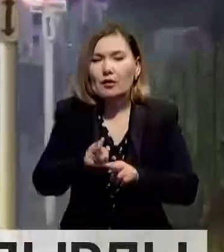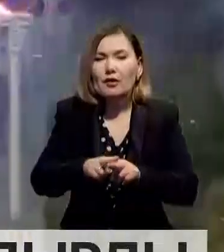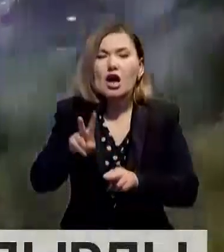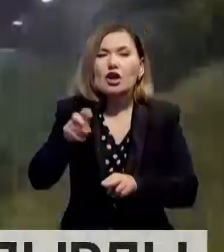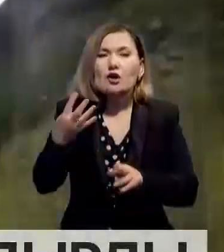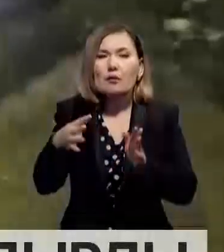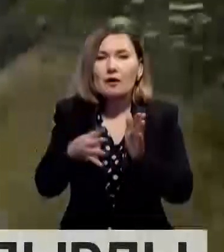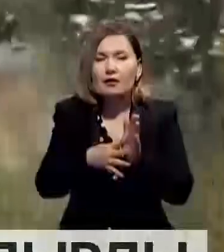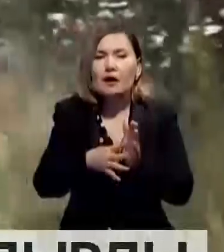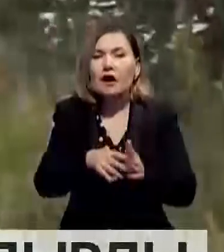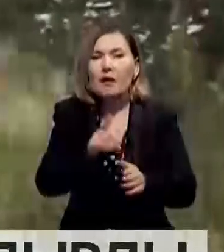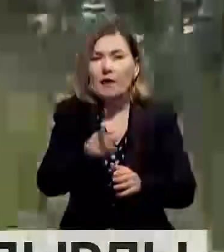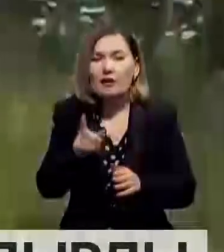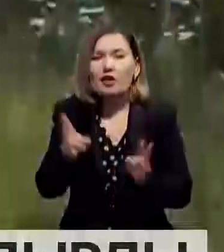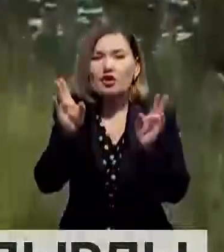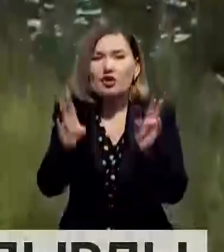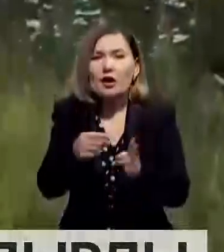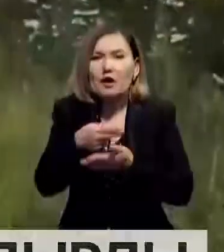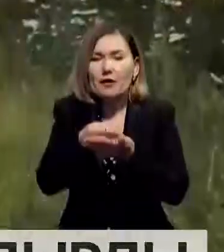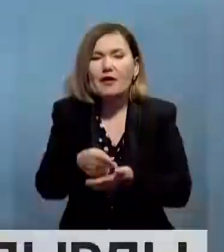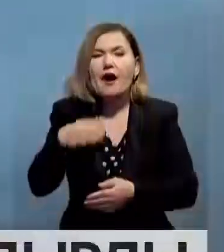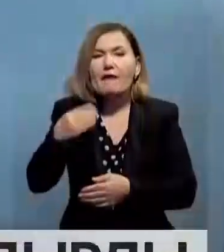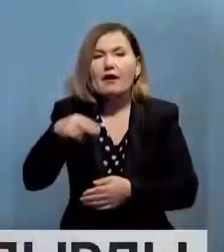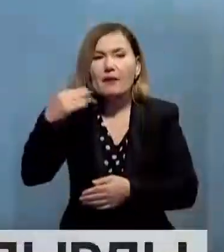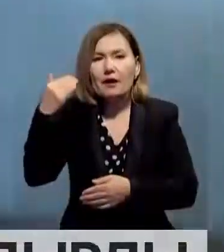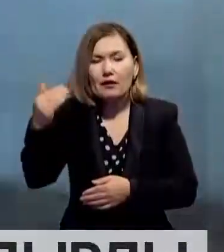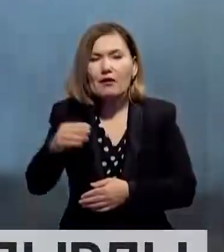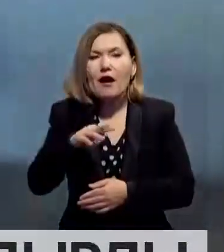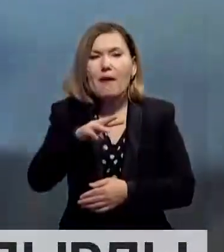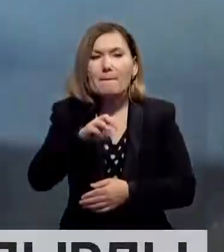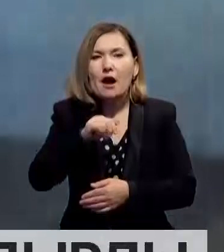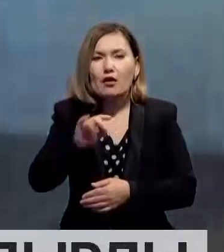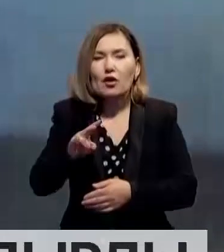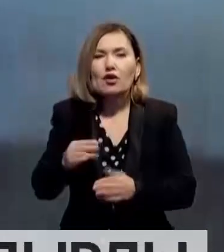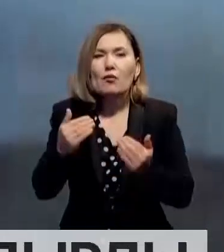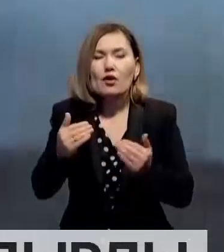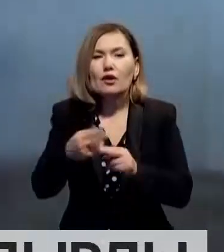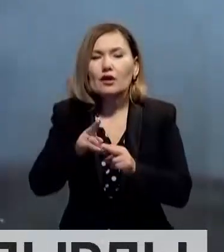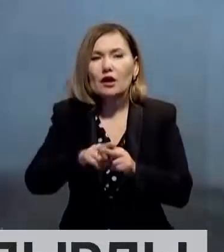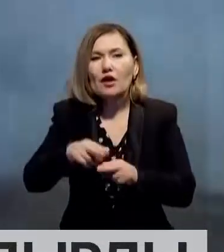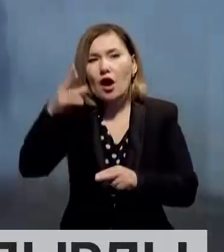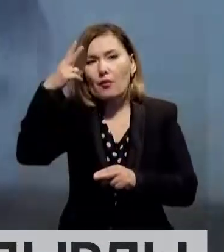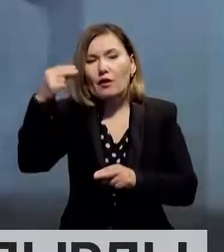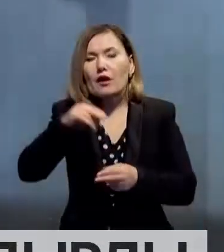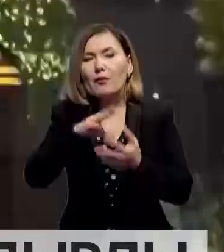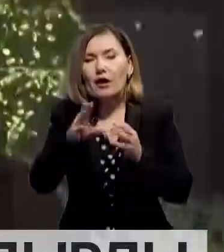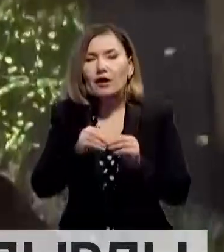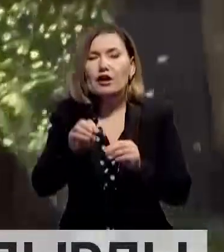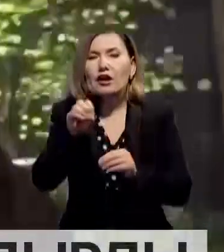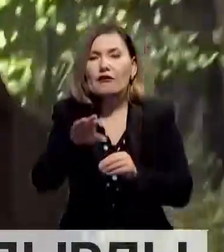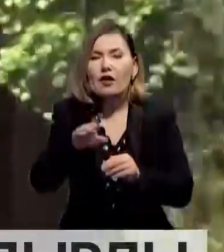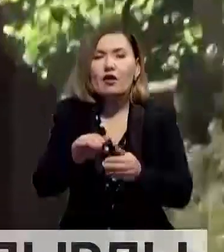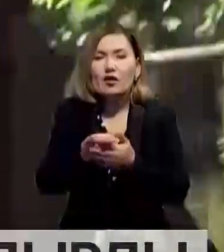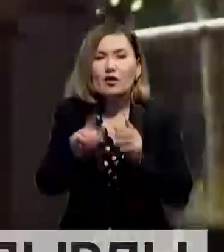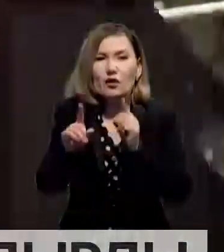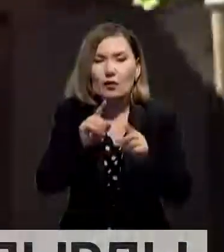Сондай-ақ 249 жандарм жарақат алды. Франция президенті Эммануэль Макрон бүгін Брюссельде Еуроодақ саммитіне қатысу керек болатын,